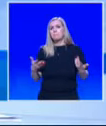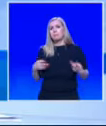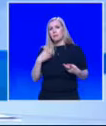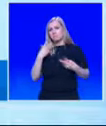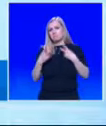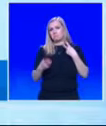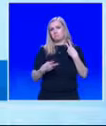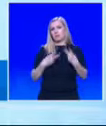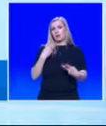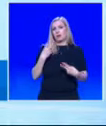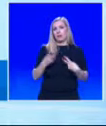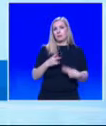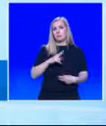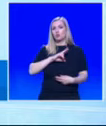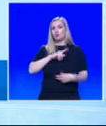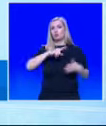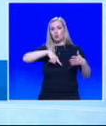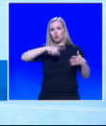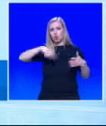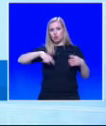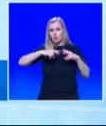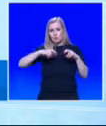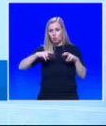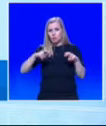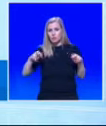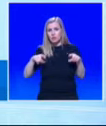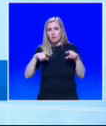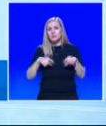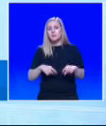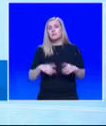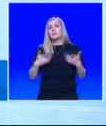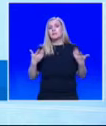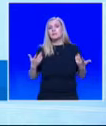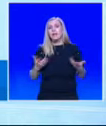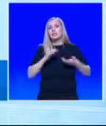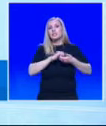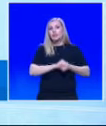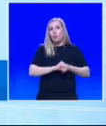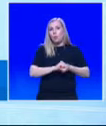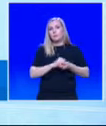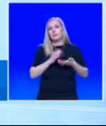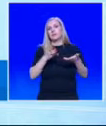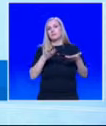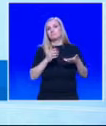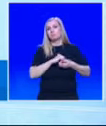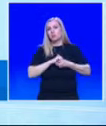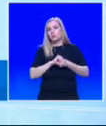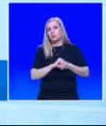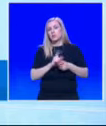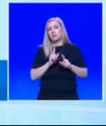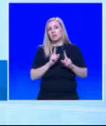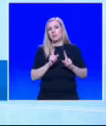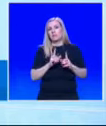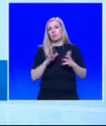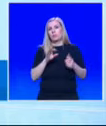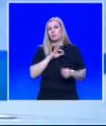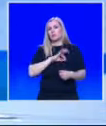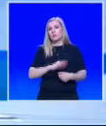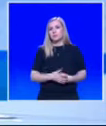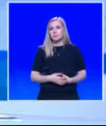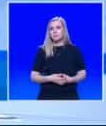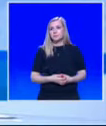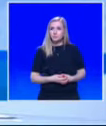гледам социолозите, тези телодвижения или сглобки също, не дават особен резултат. На фона